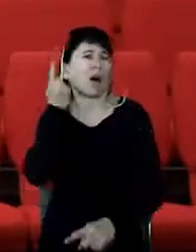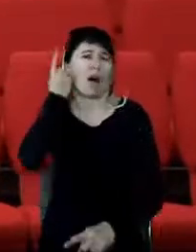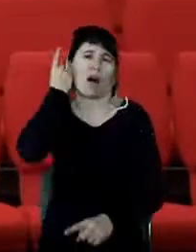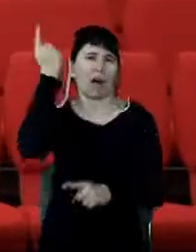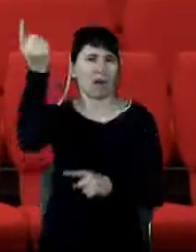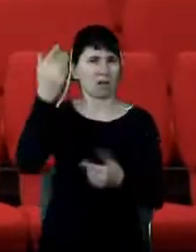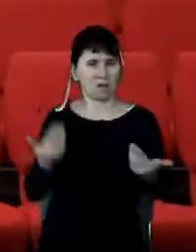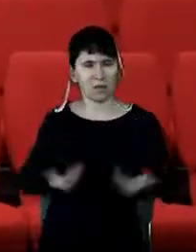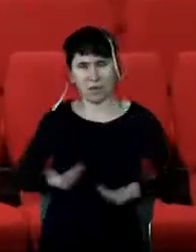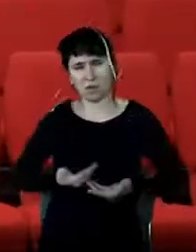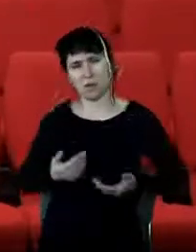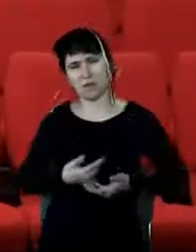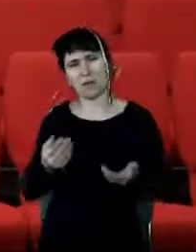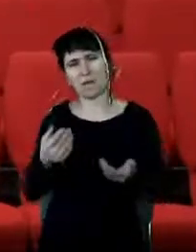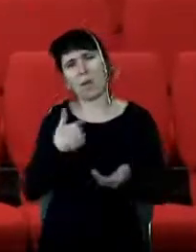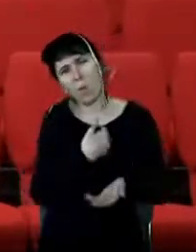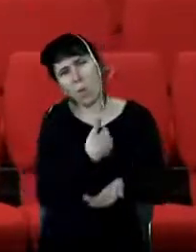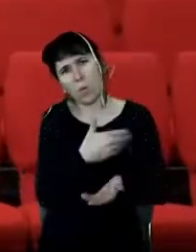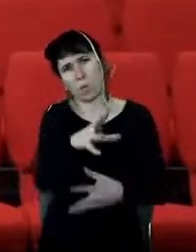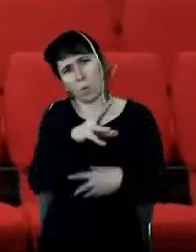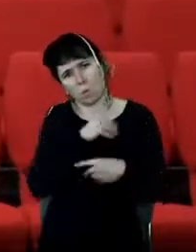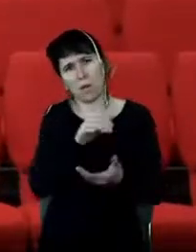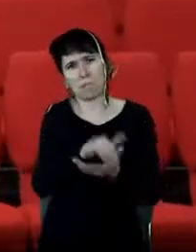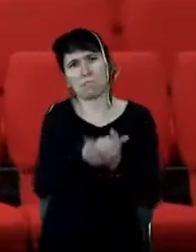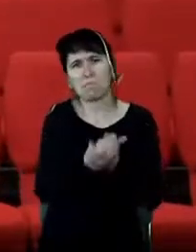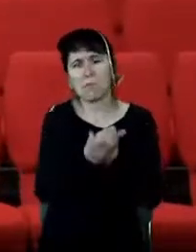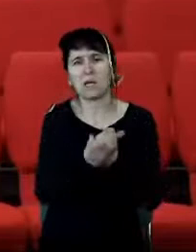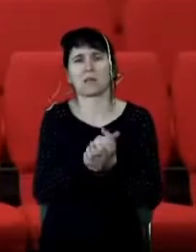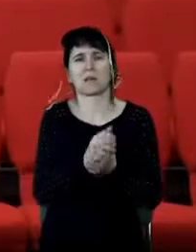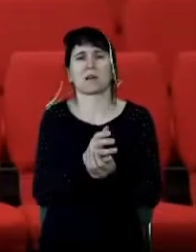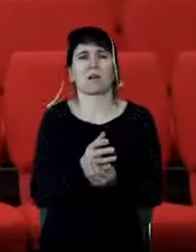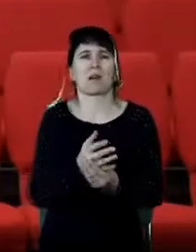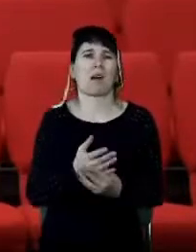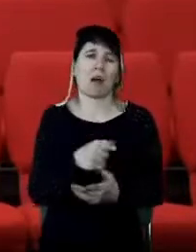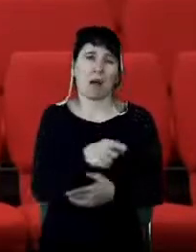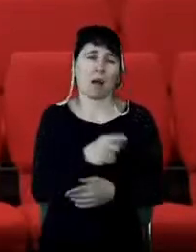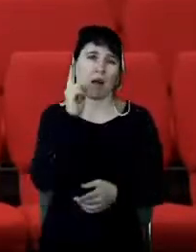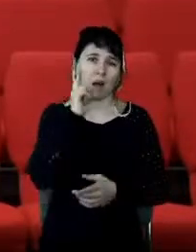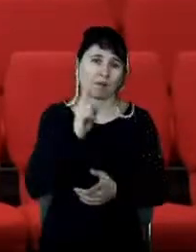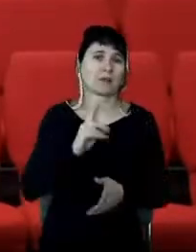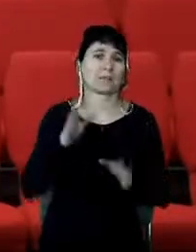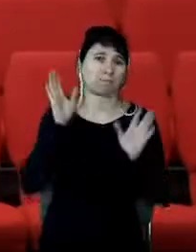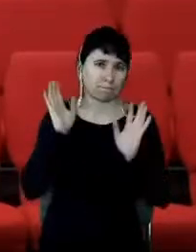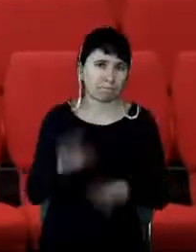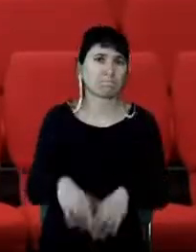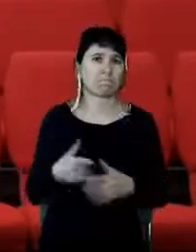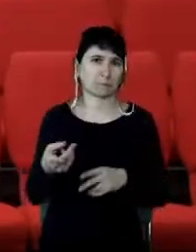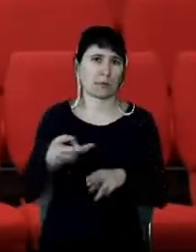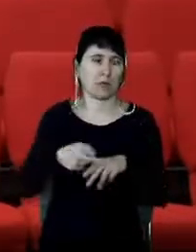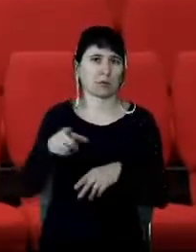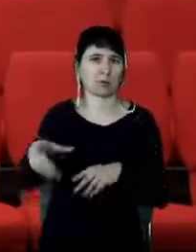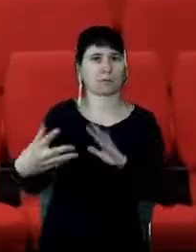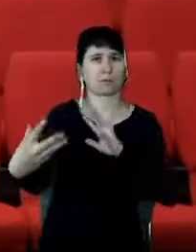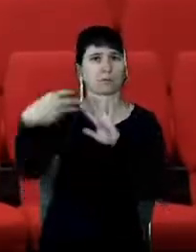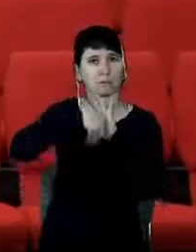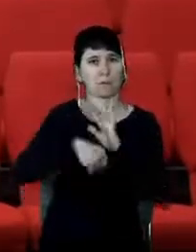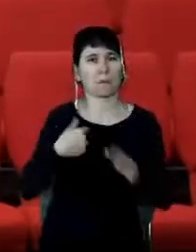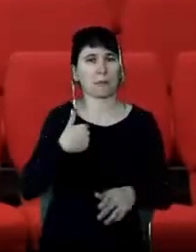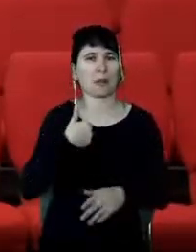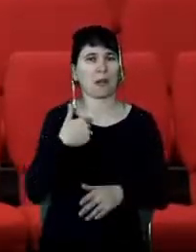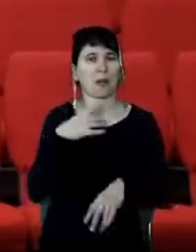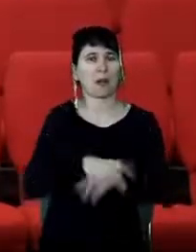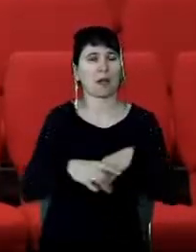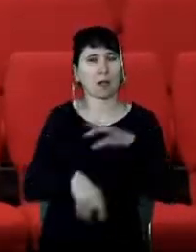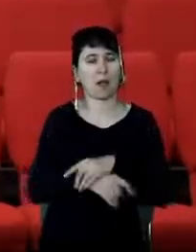так сказали, що ми далекі, ми хочемо мир з вами заключати. Але євреї все одно ж сказали, ви будете